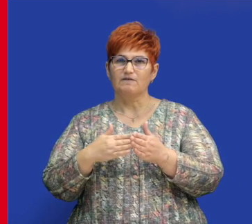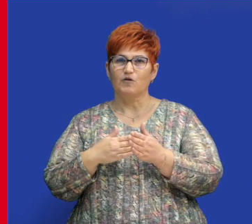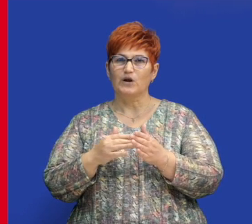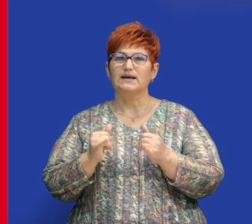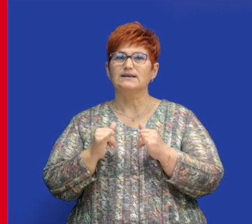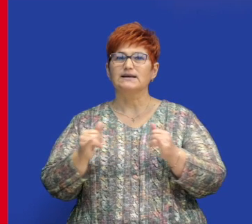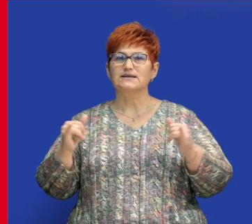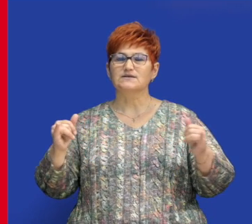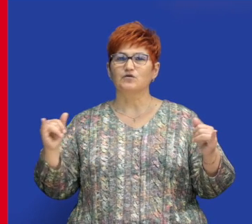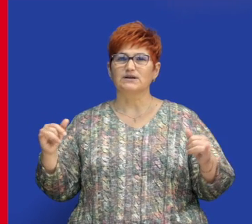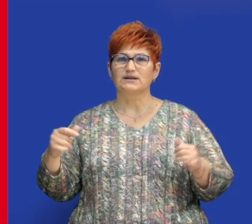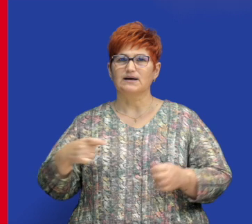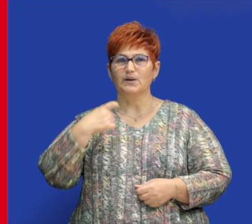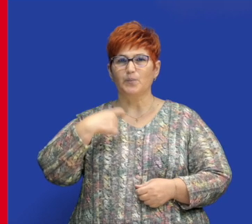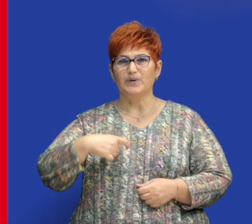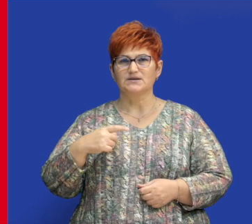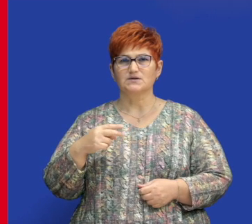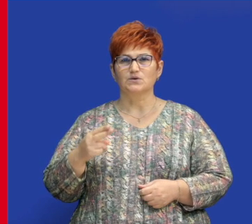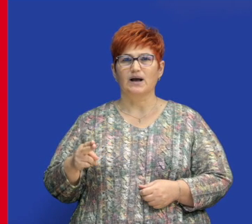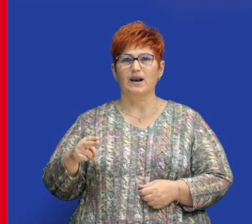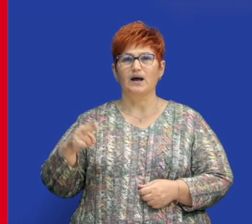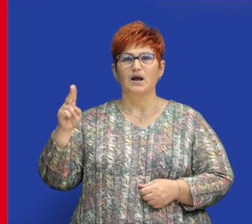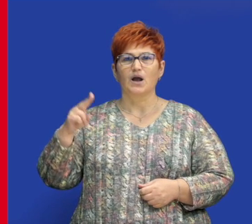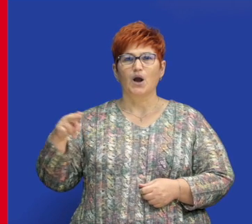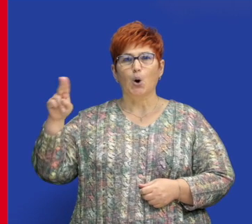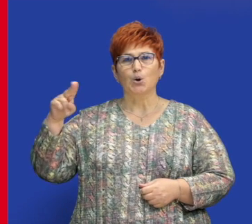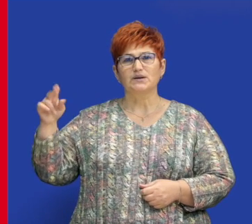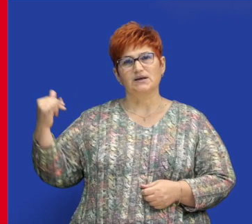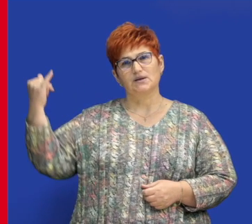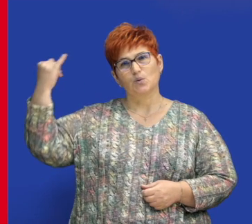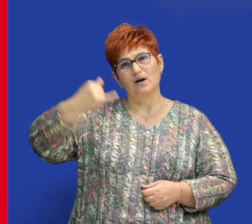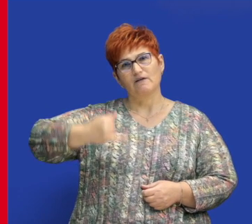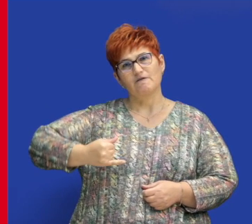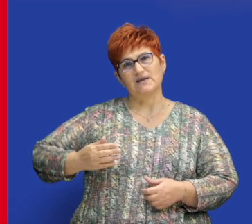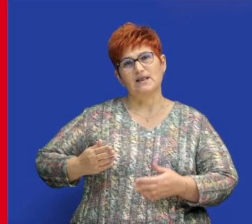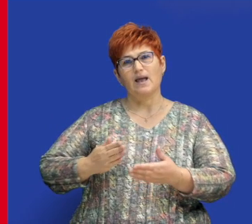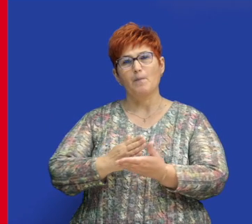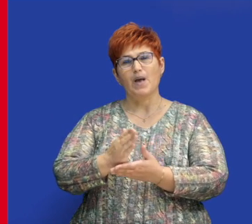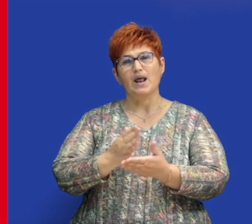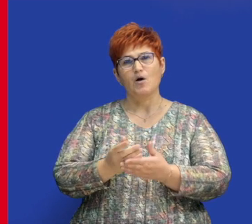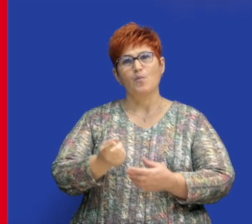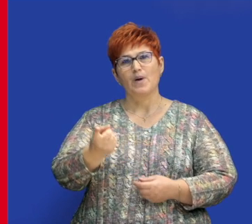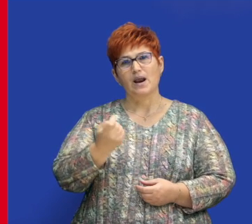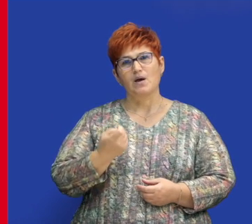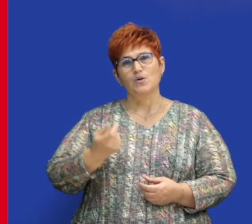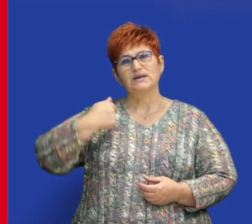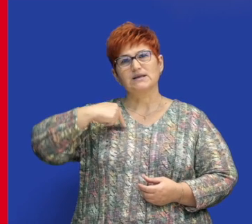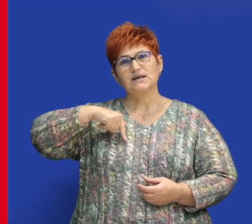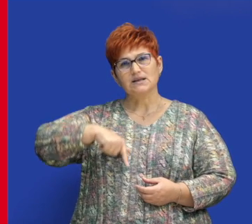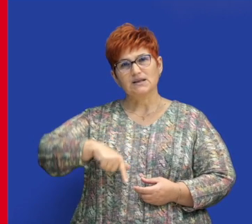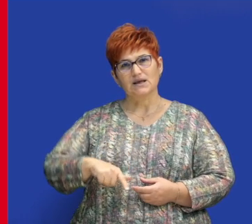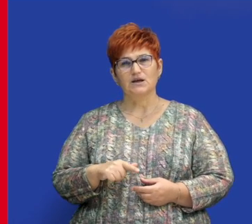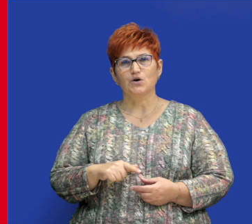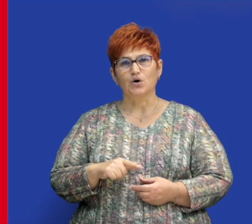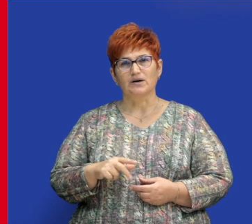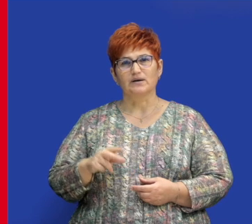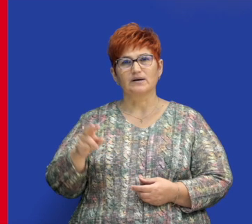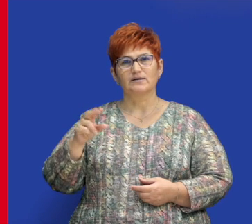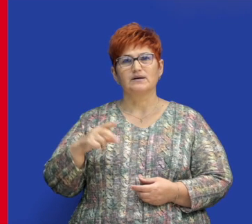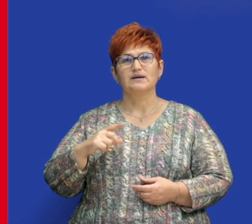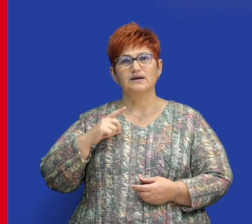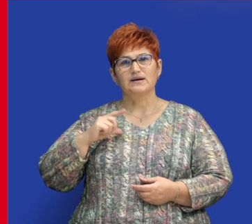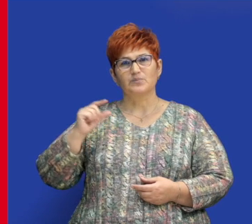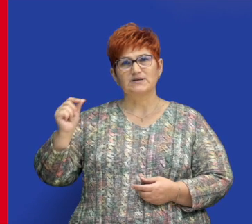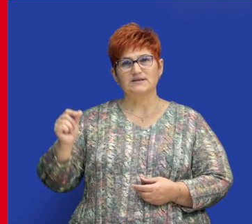változatosan fogyasszanak. Különlegességeik a kajlófélék, a csokoládé, a franciás sütik. Ezeket szerintük ők